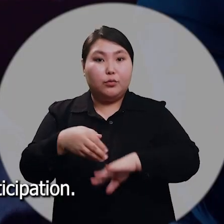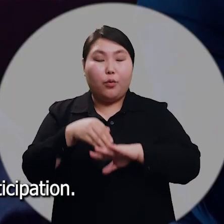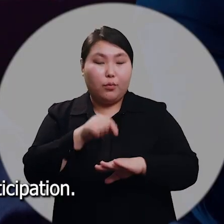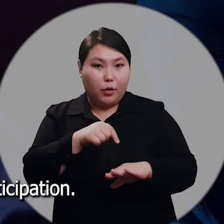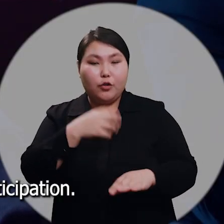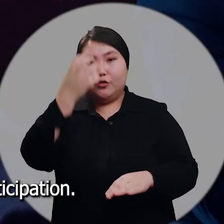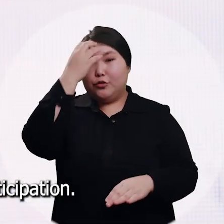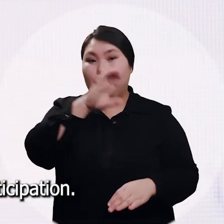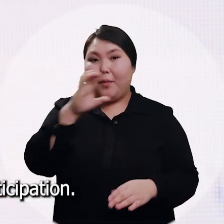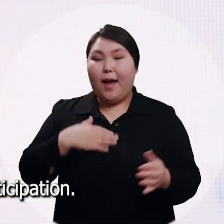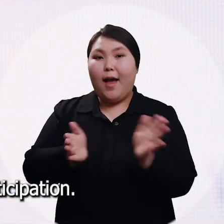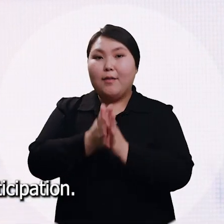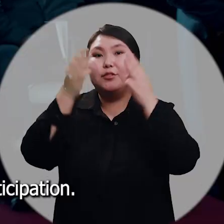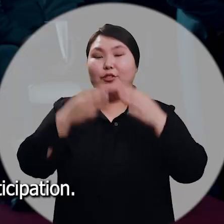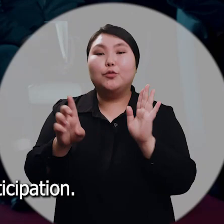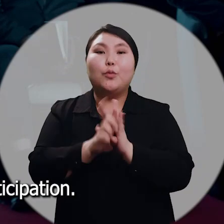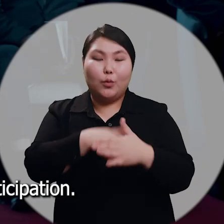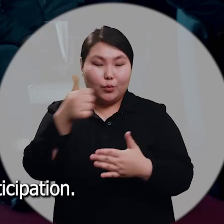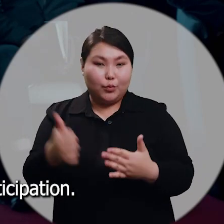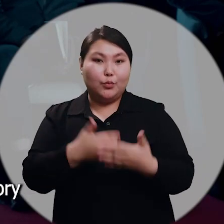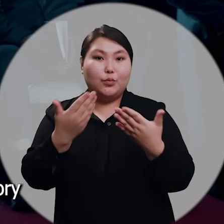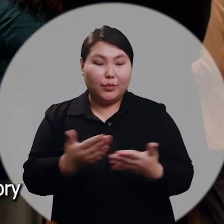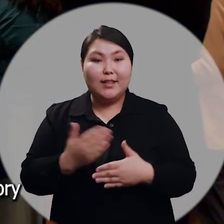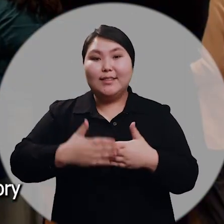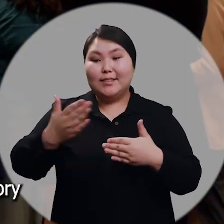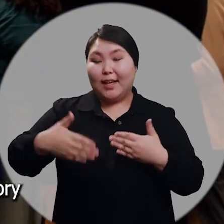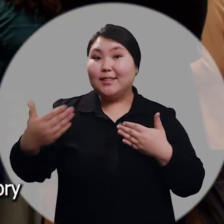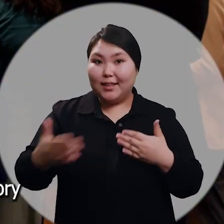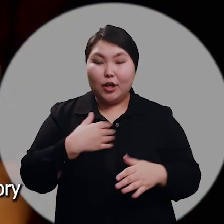түрэн байг үлгэдэхда хамтэрэн шиид үрлэх боломж бүрдсэйв.